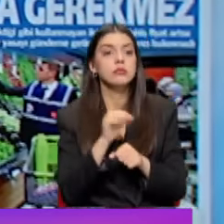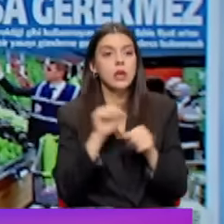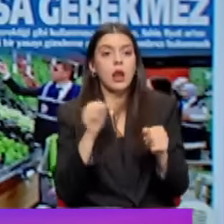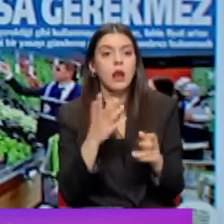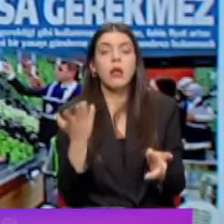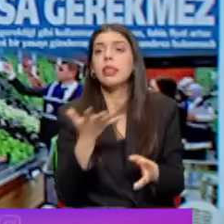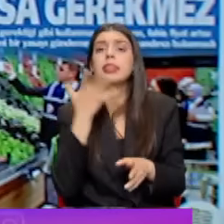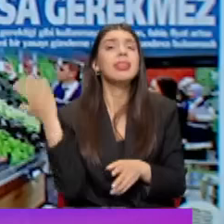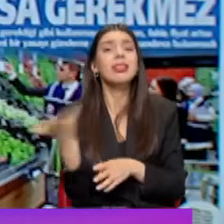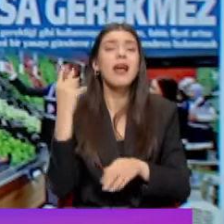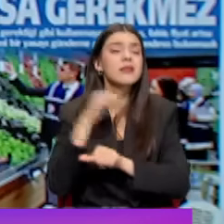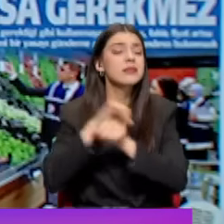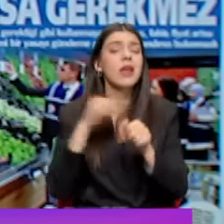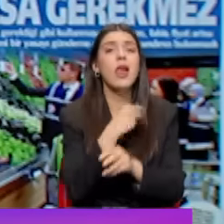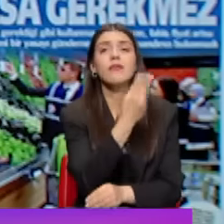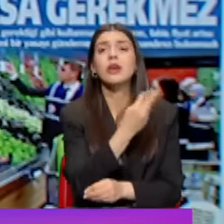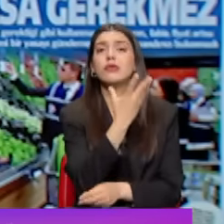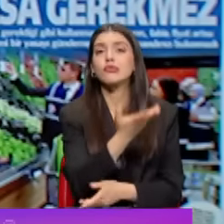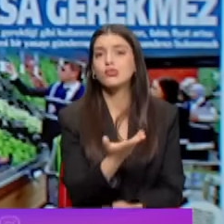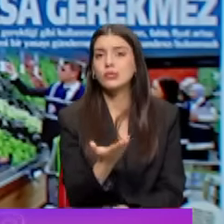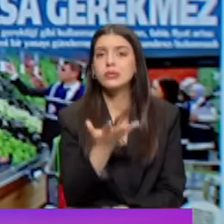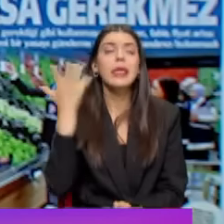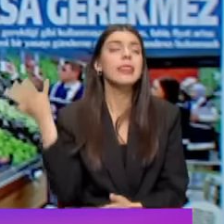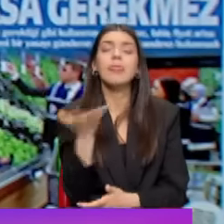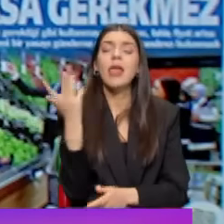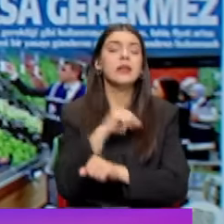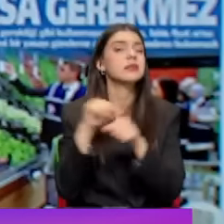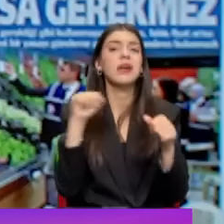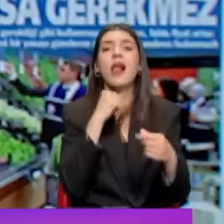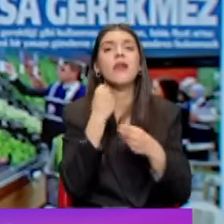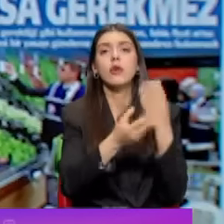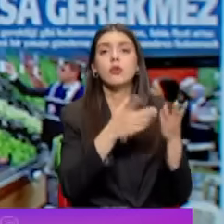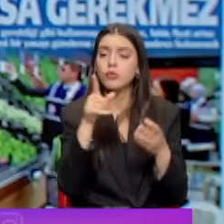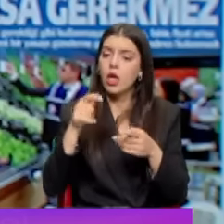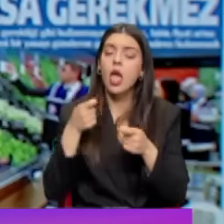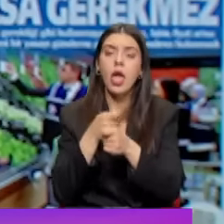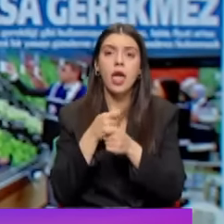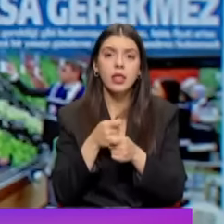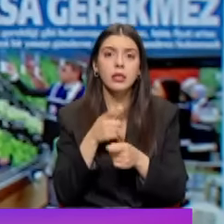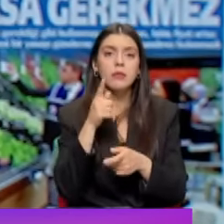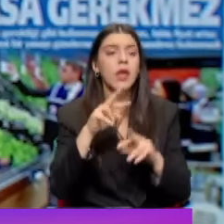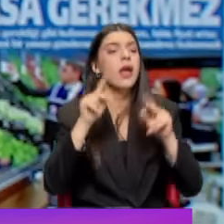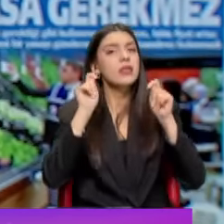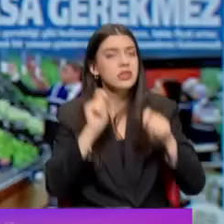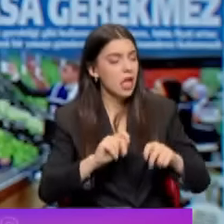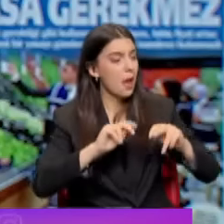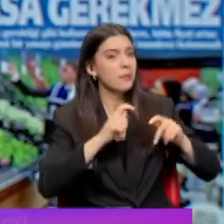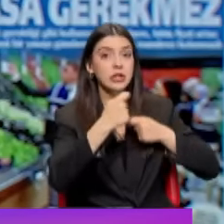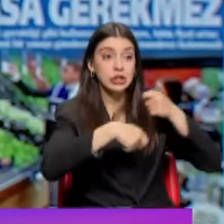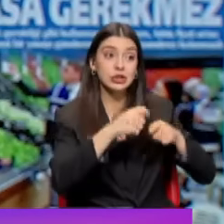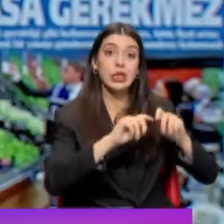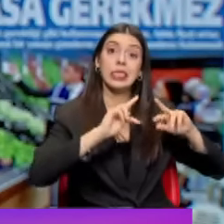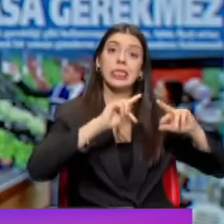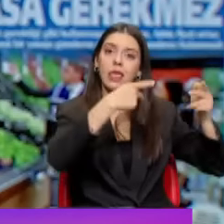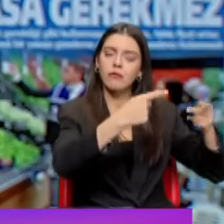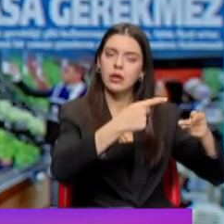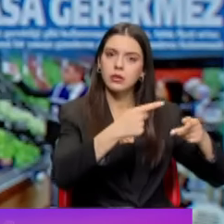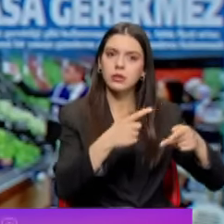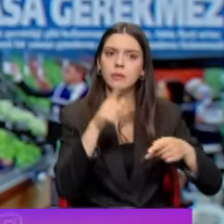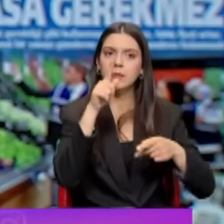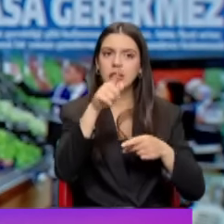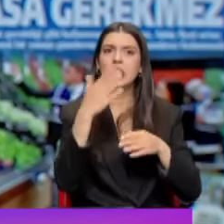nelerden zarar ediliyor sevgili izleyenler nelerden zarar ediliyor işlet devletlerden hazineden ödenen